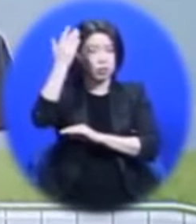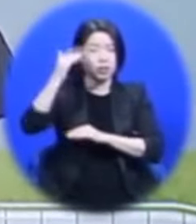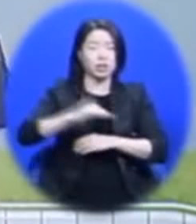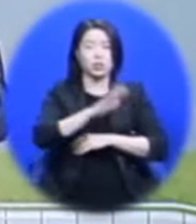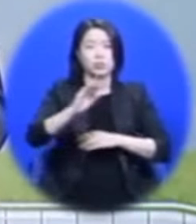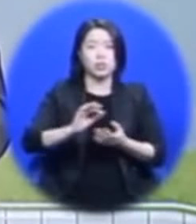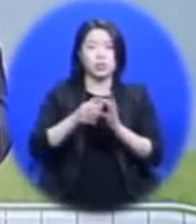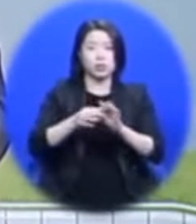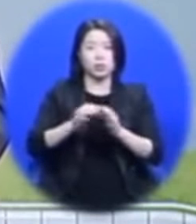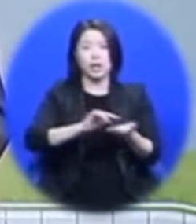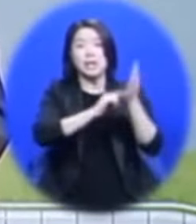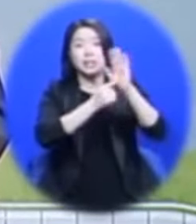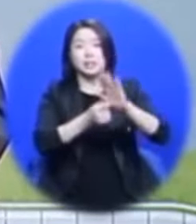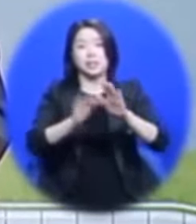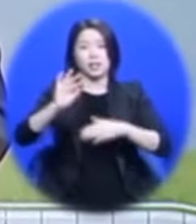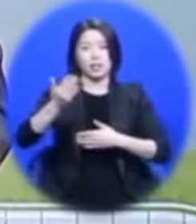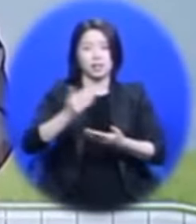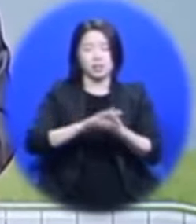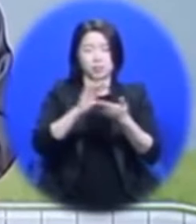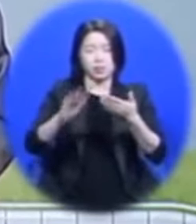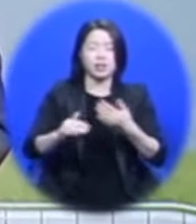통해 드러나게 됩니다.